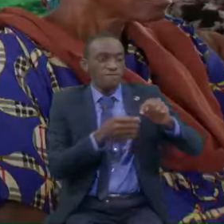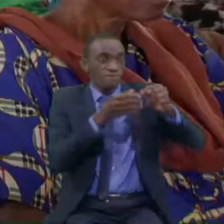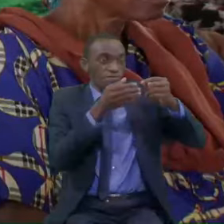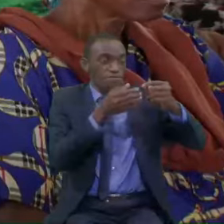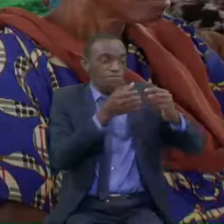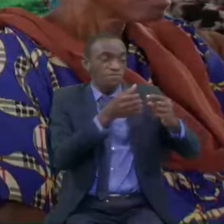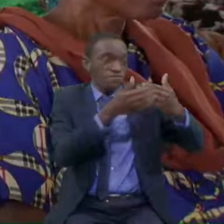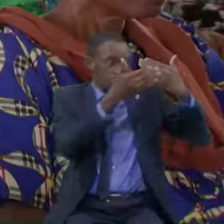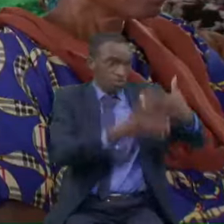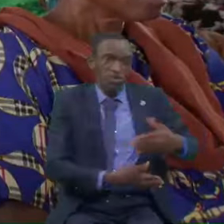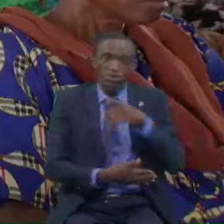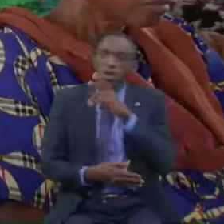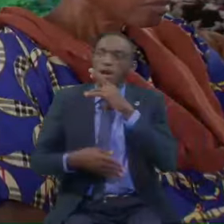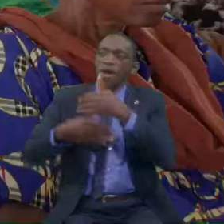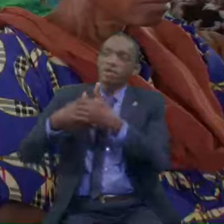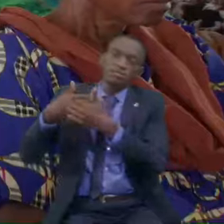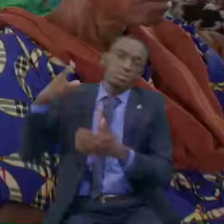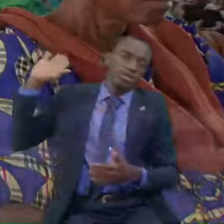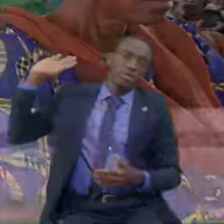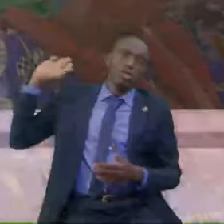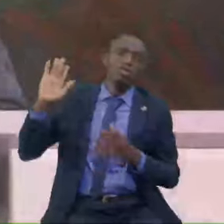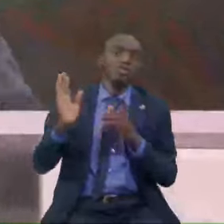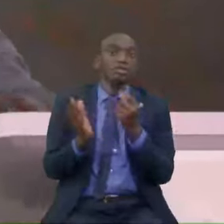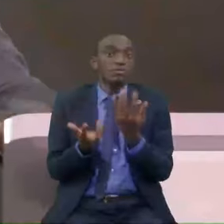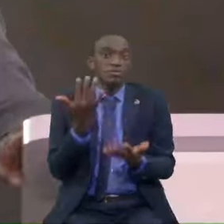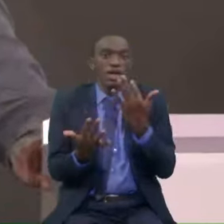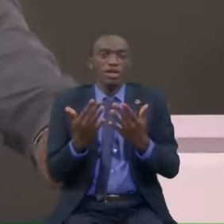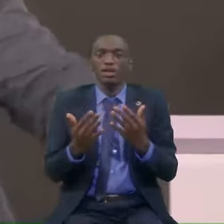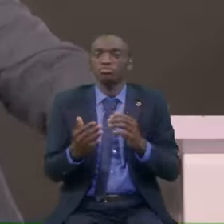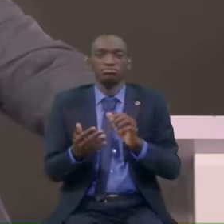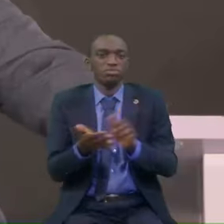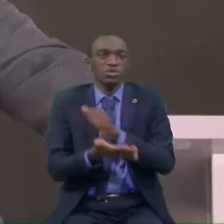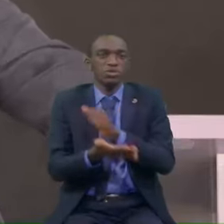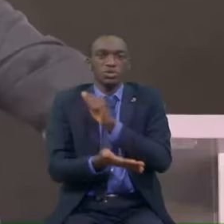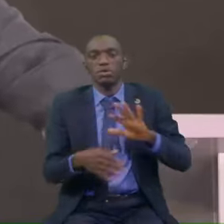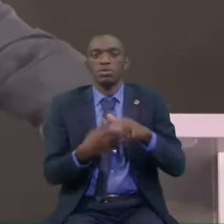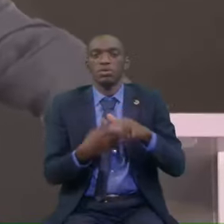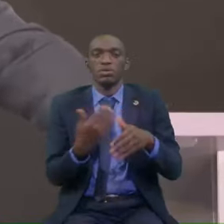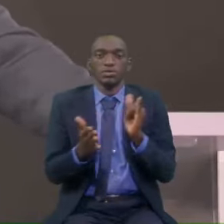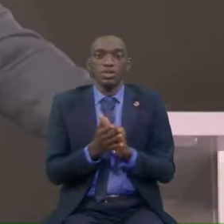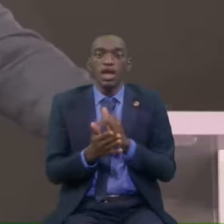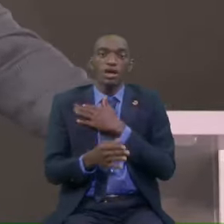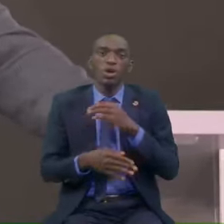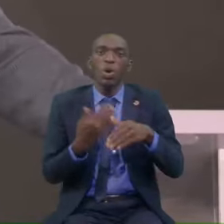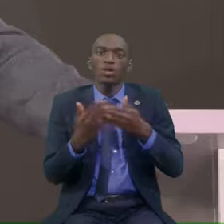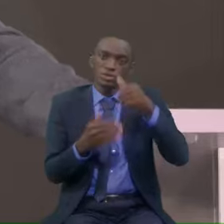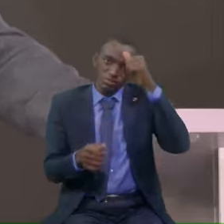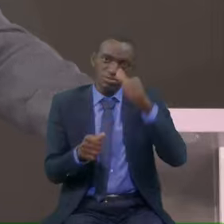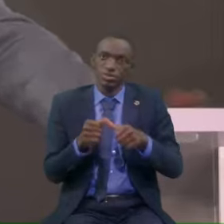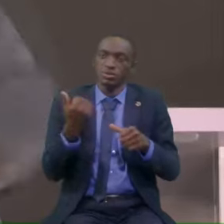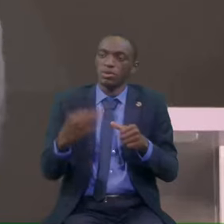feu a tout brûlé et tout le souvenir de leur filet. Moi, je vais à la pêche.